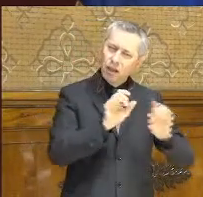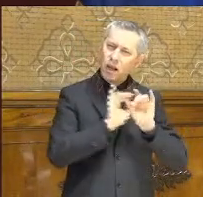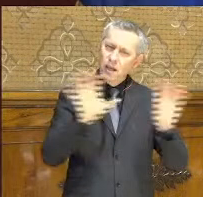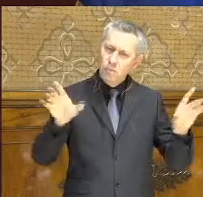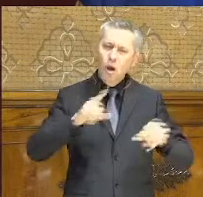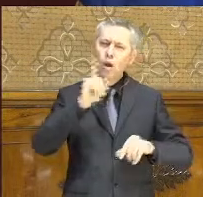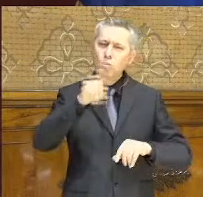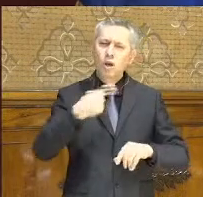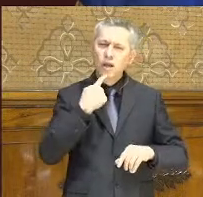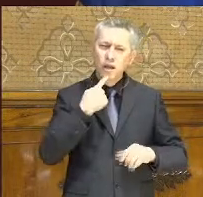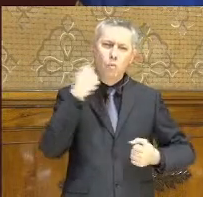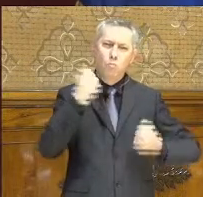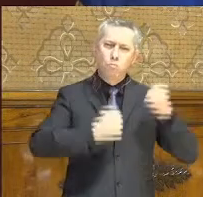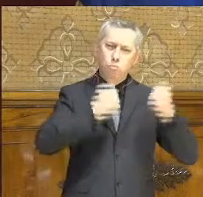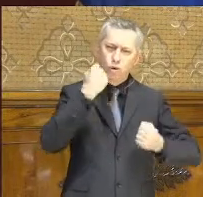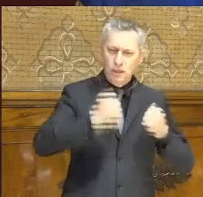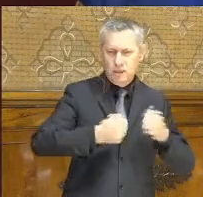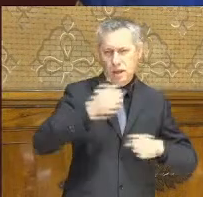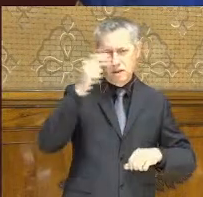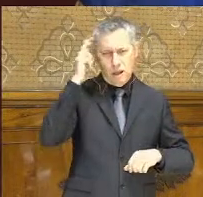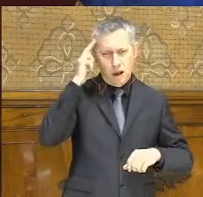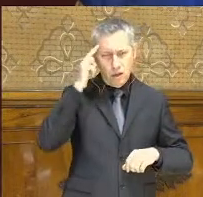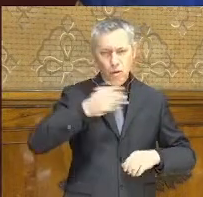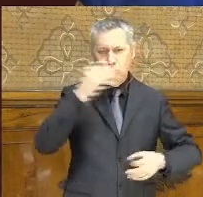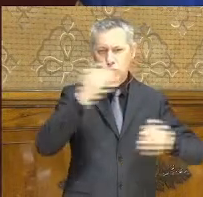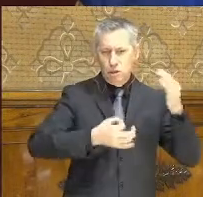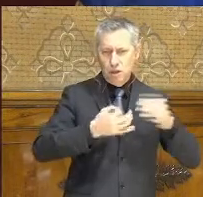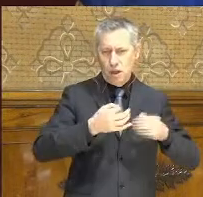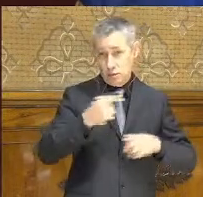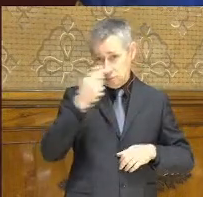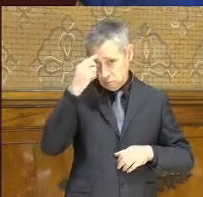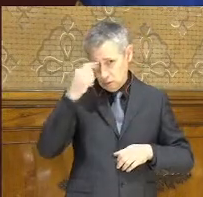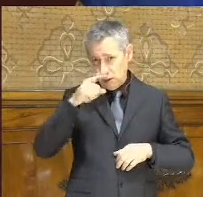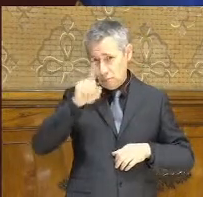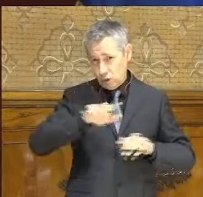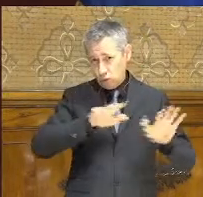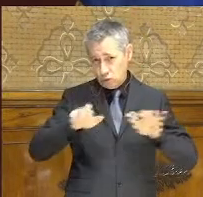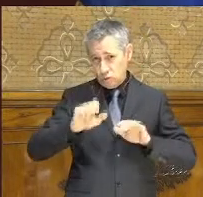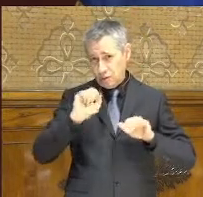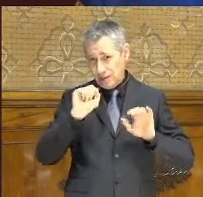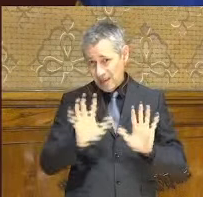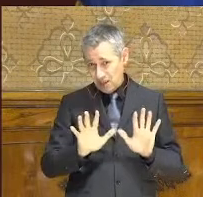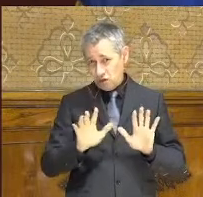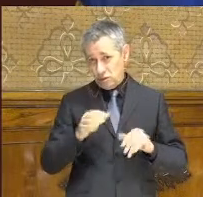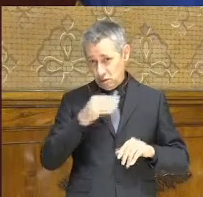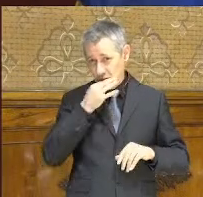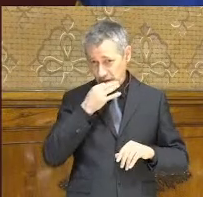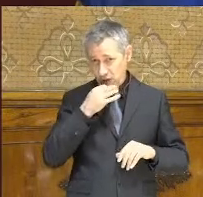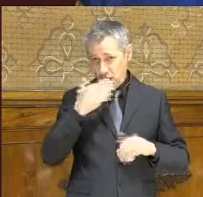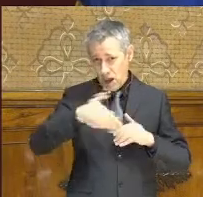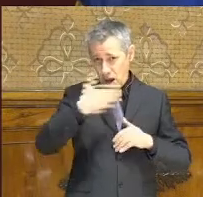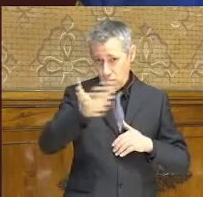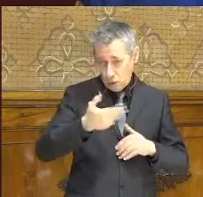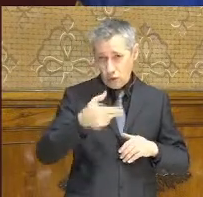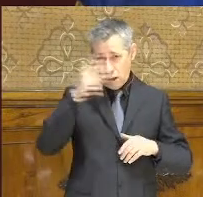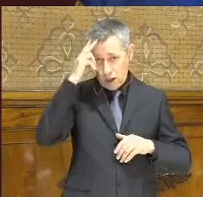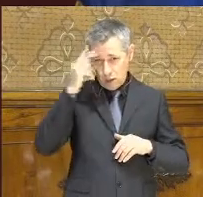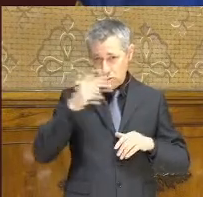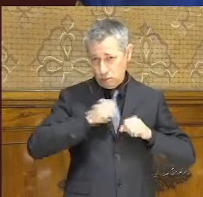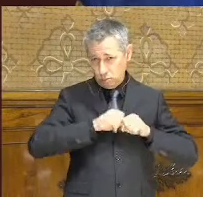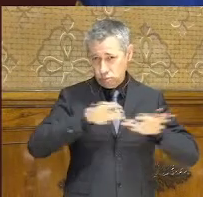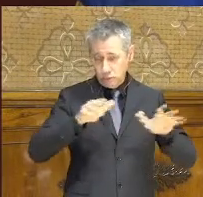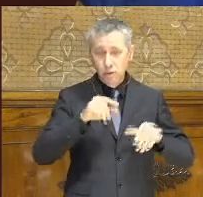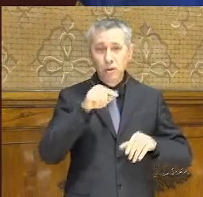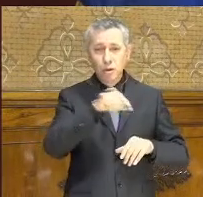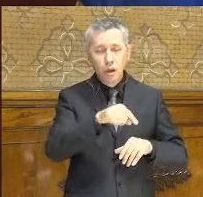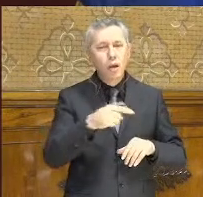dei protestanti. Siamo nel 1610, quindi erano ancora lontani. E gli conferiamo persino